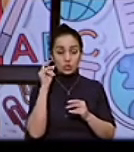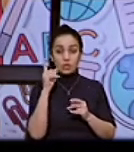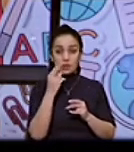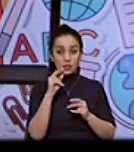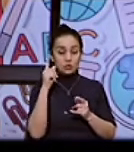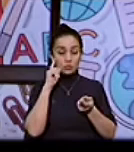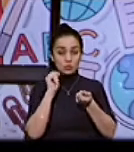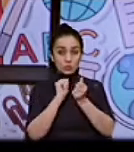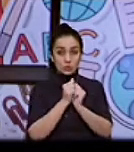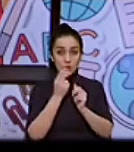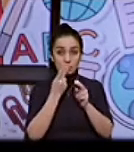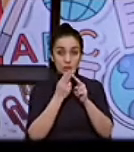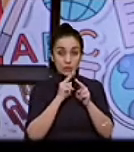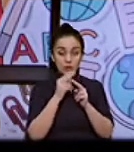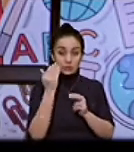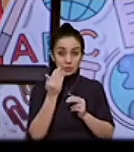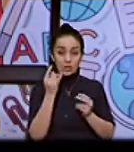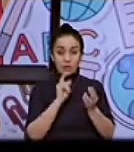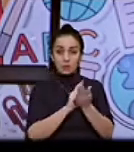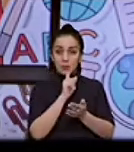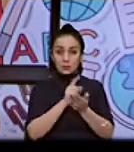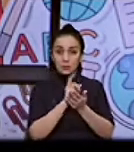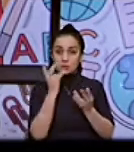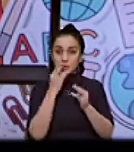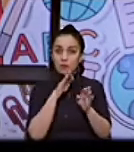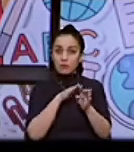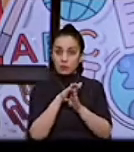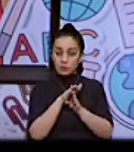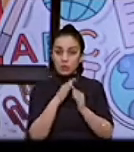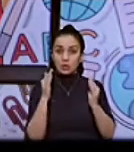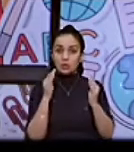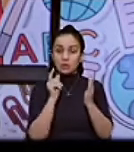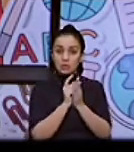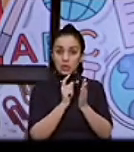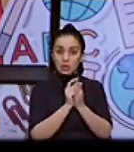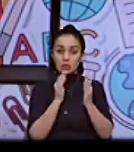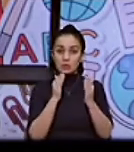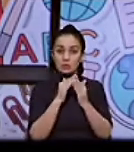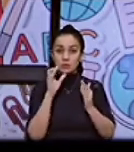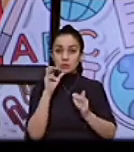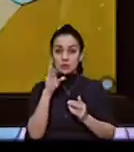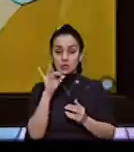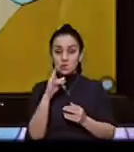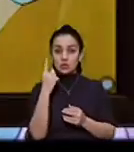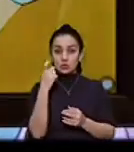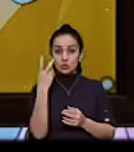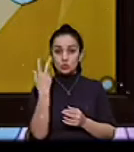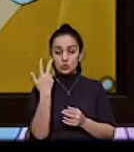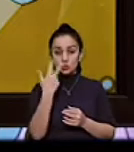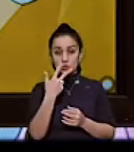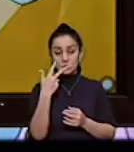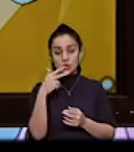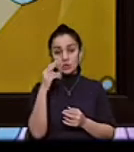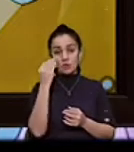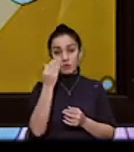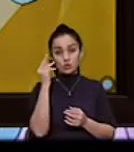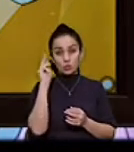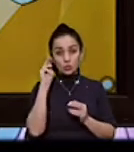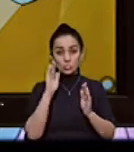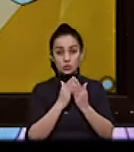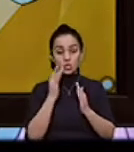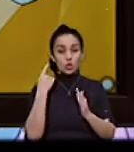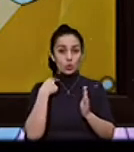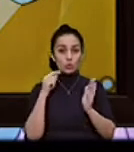чтобы закрепить полученный материал, обязательно выполните задание на странице 130 вашего учебника,